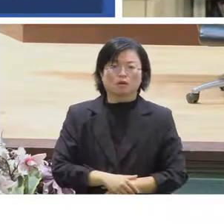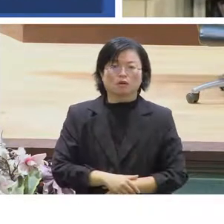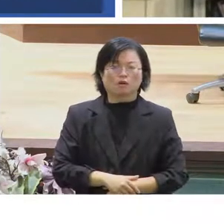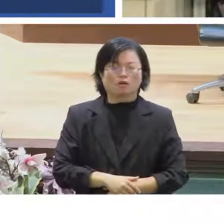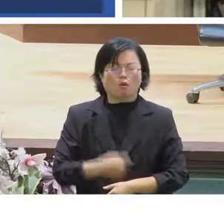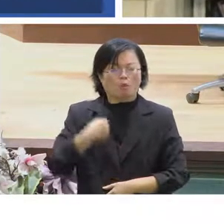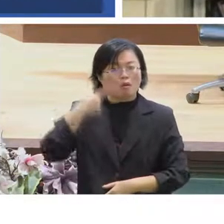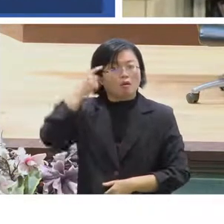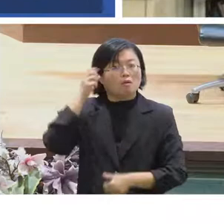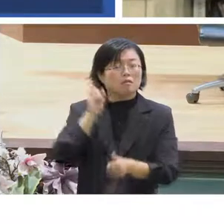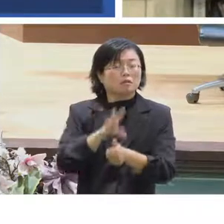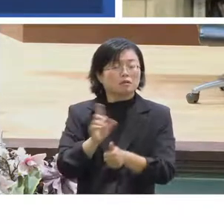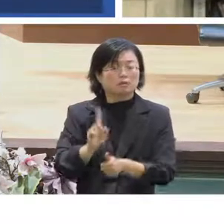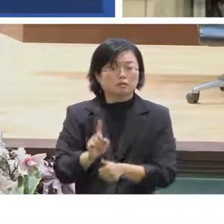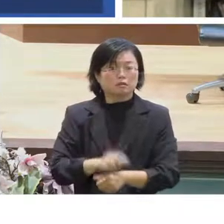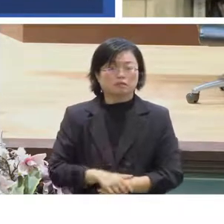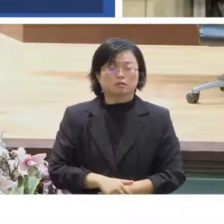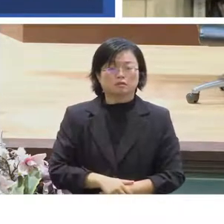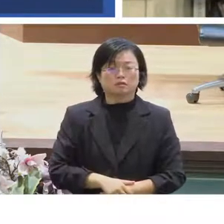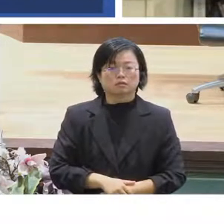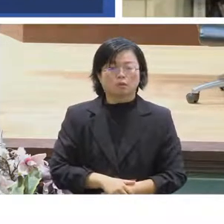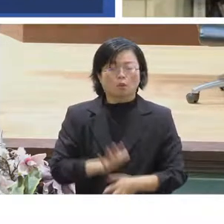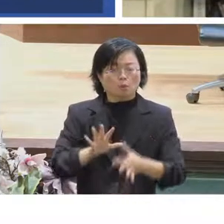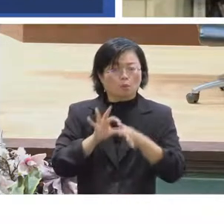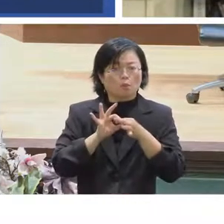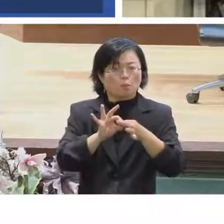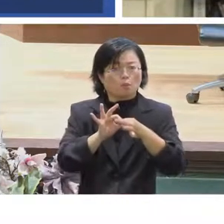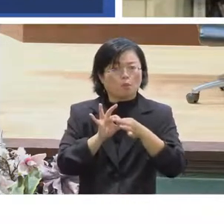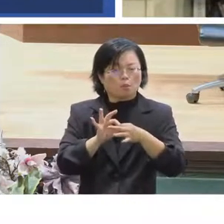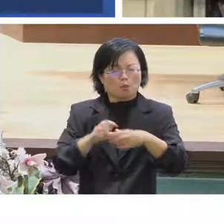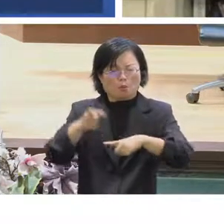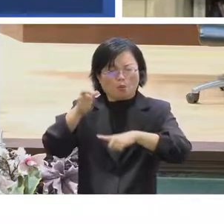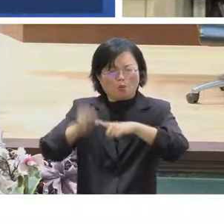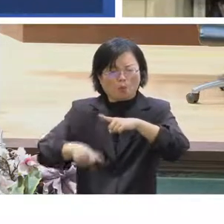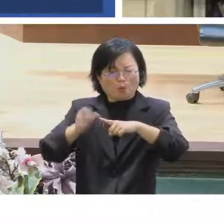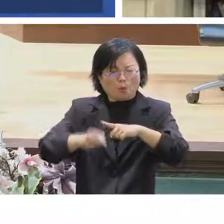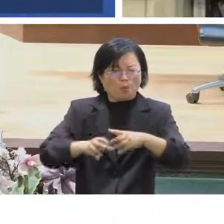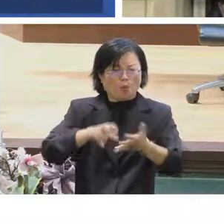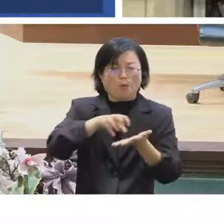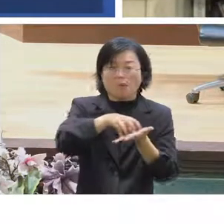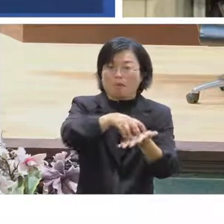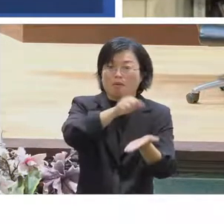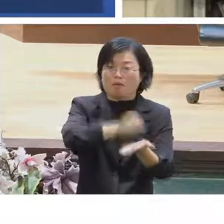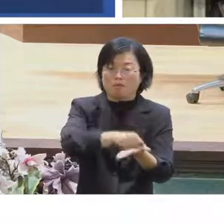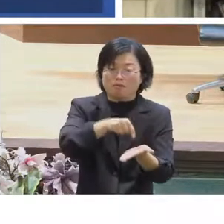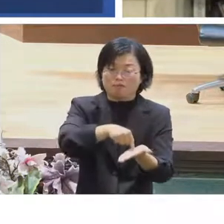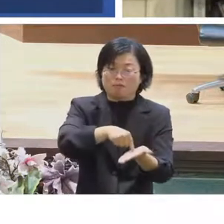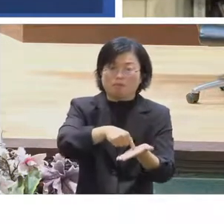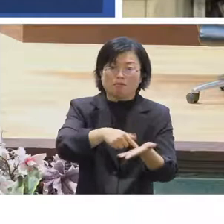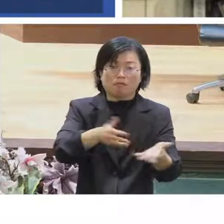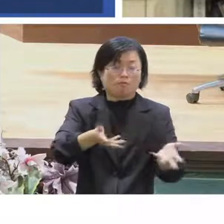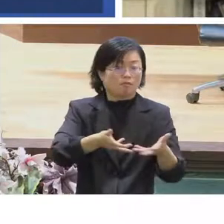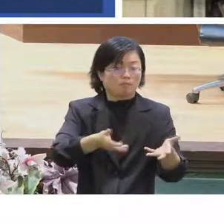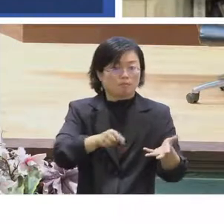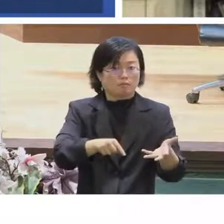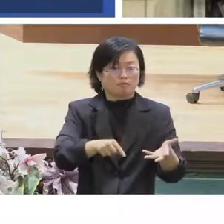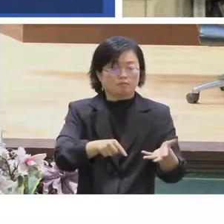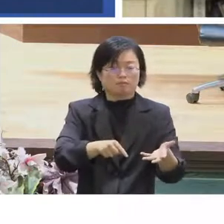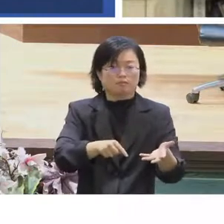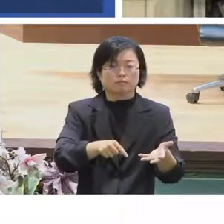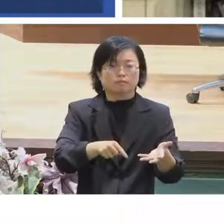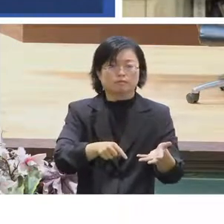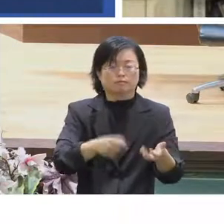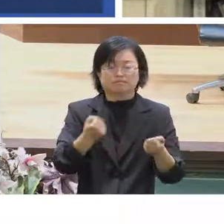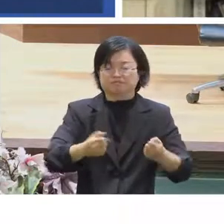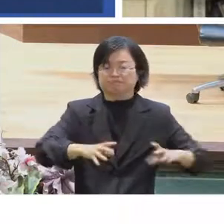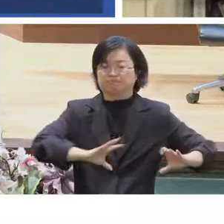就是关于这种企业注册的资料，其实是在国际的所有